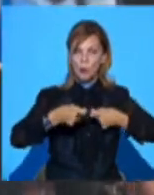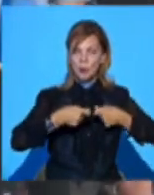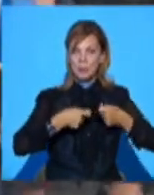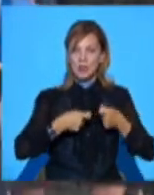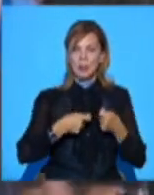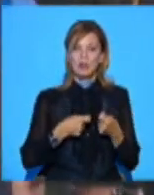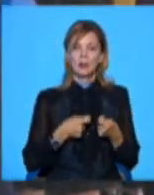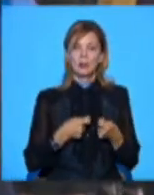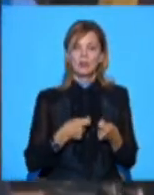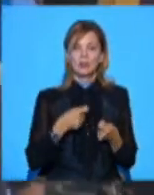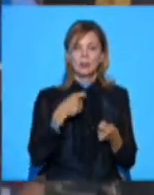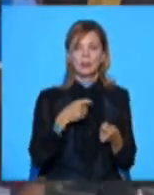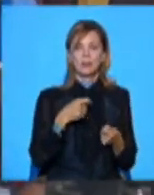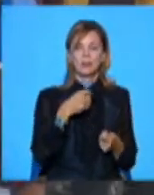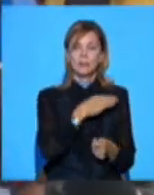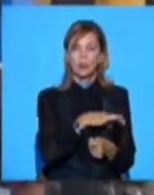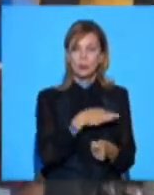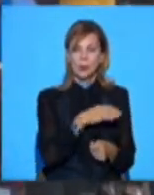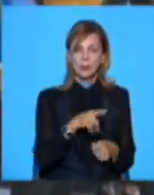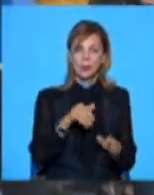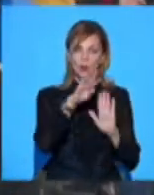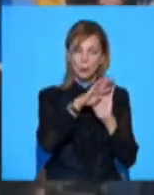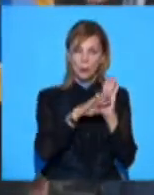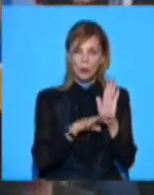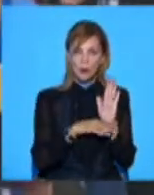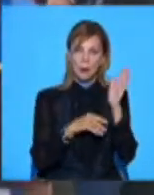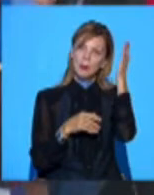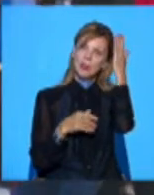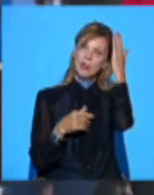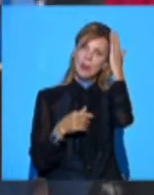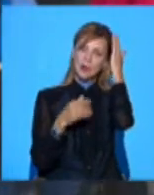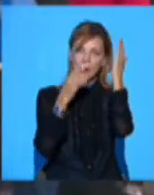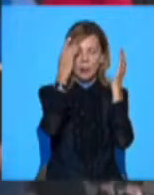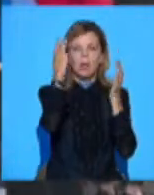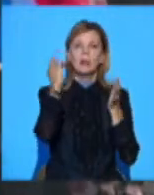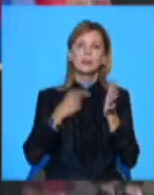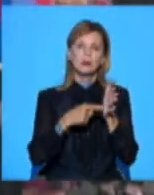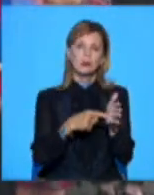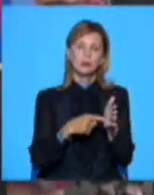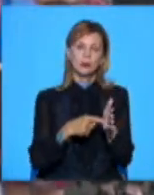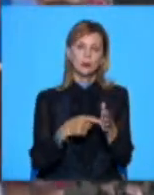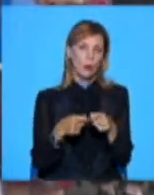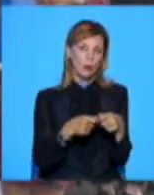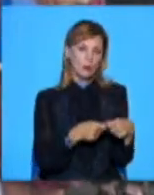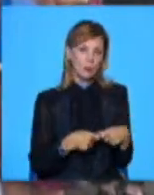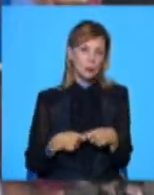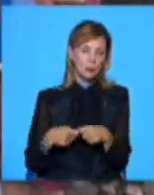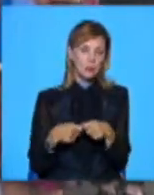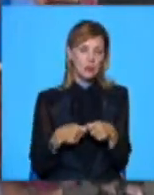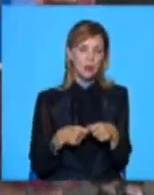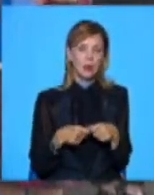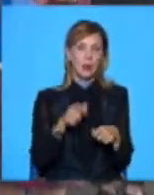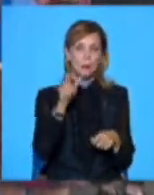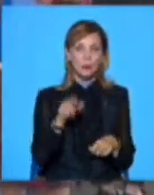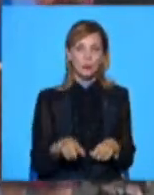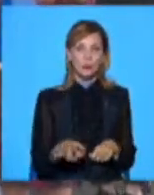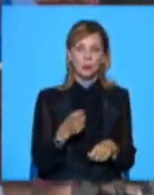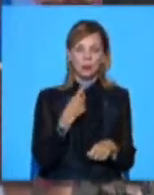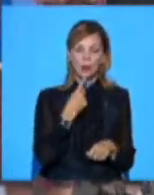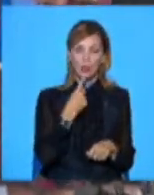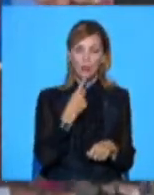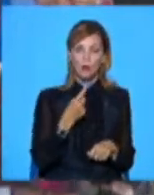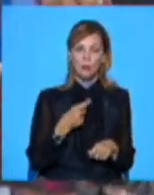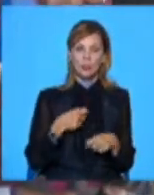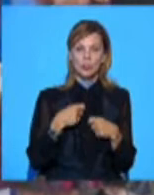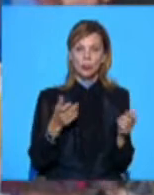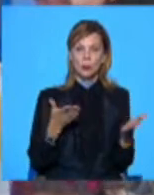vreți, facultatea și programele de studii, arătând comunității din care noi facem parte, craiovenilor și nu numai, toți cei